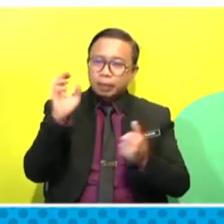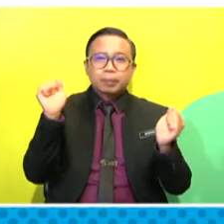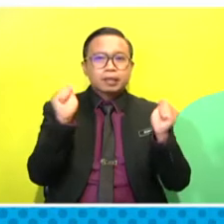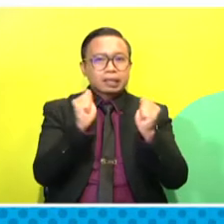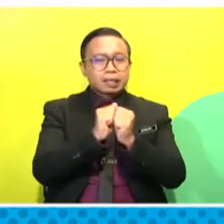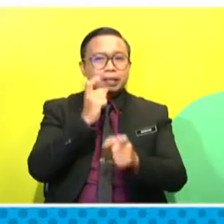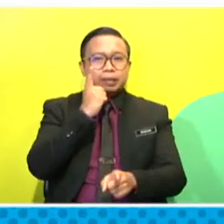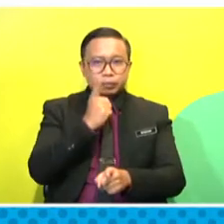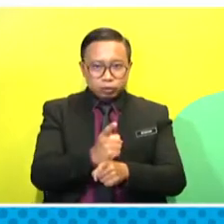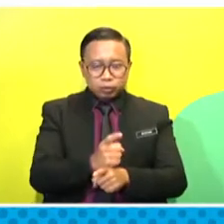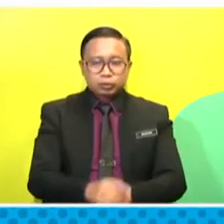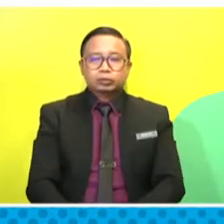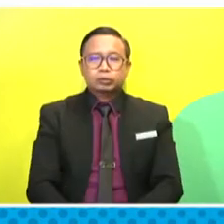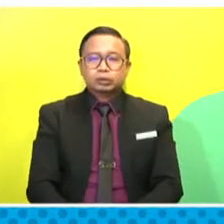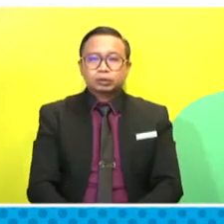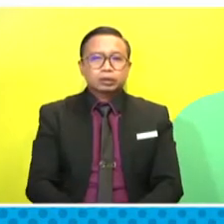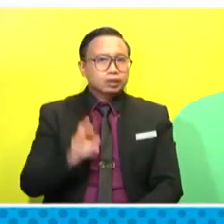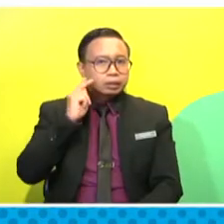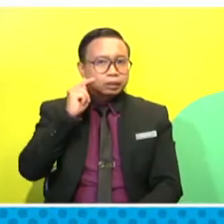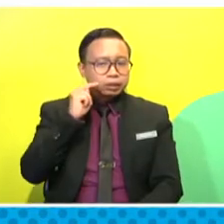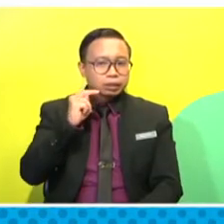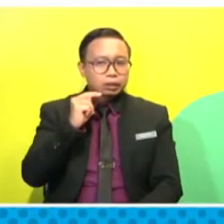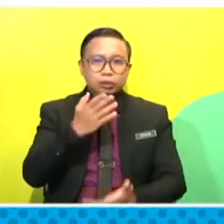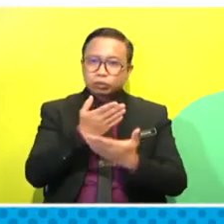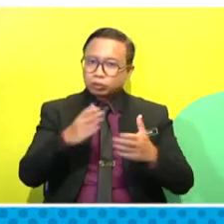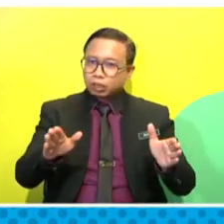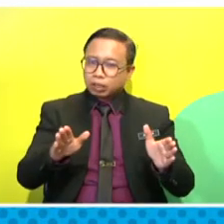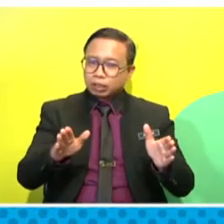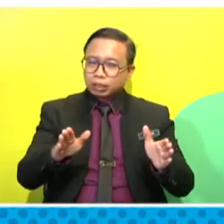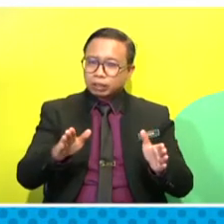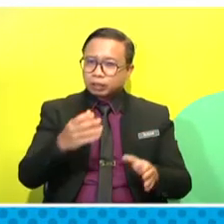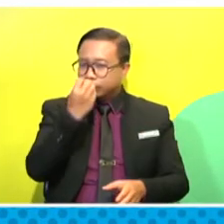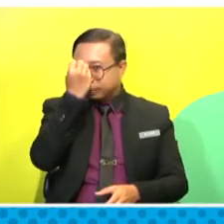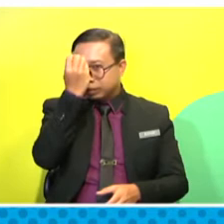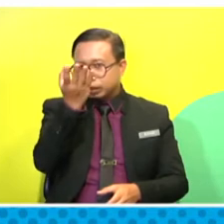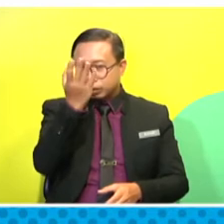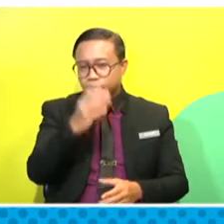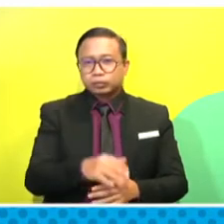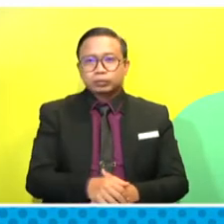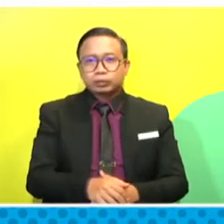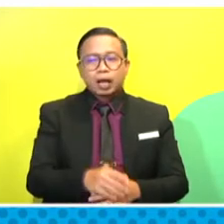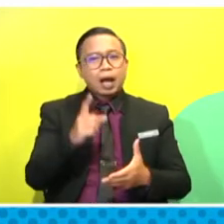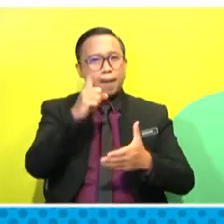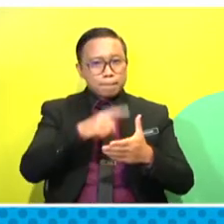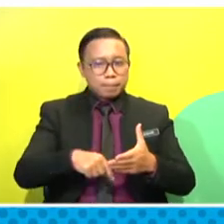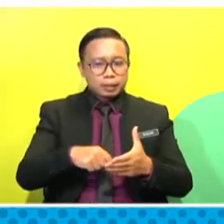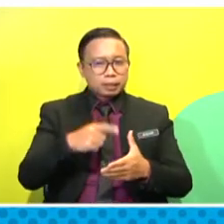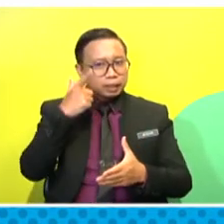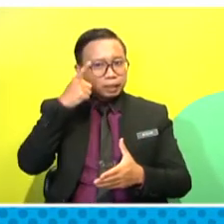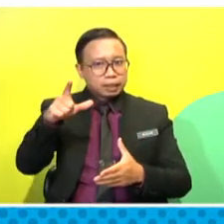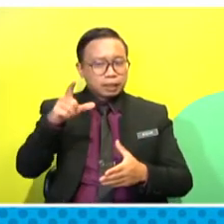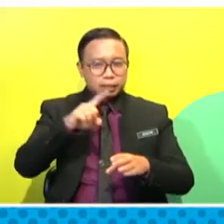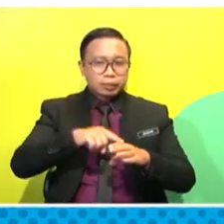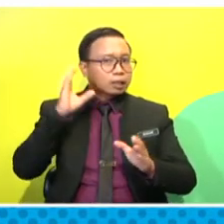itu, Nisa juga telah memberi maklumat atau menerangkan sebahagian sedikit tentang apa yang dilihat pada